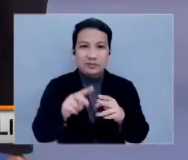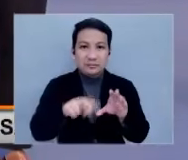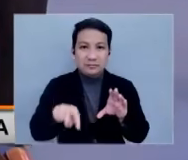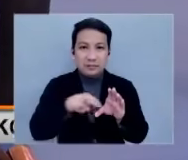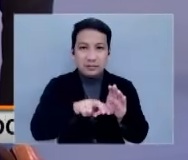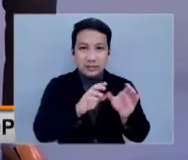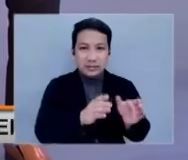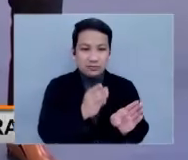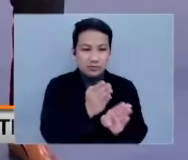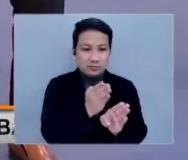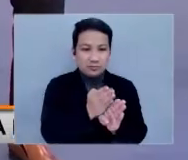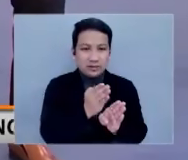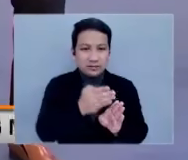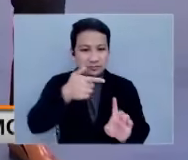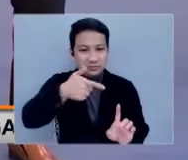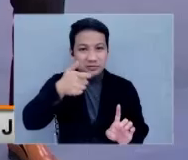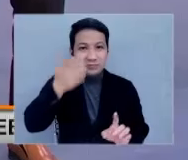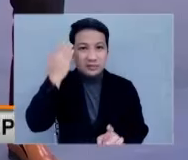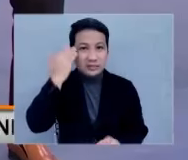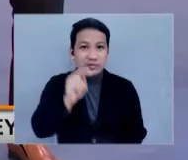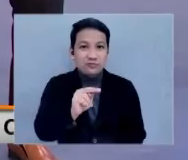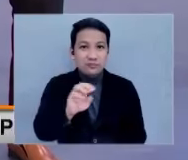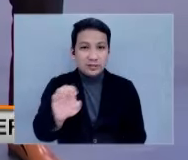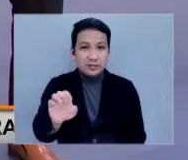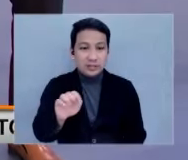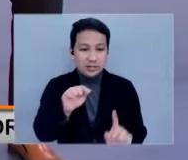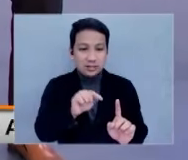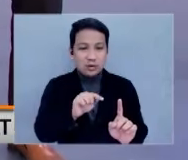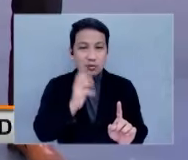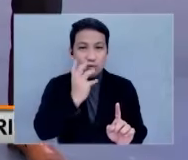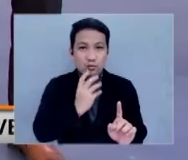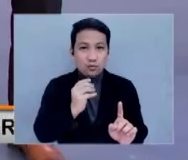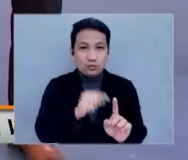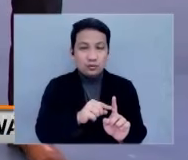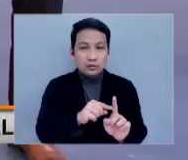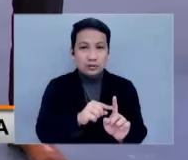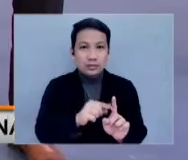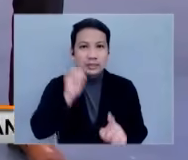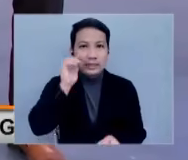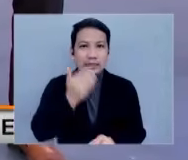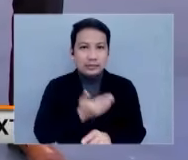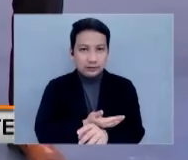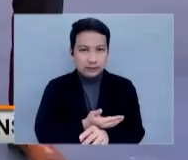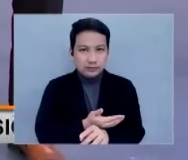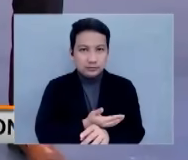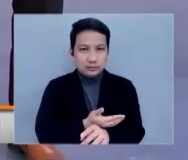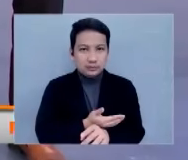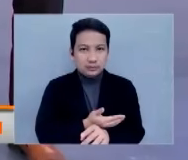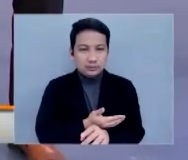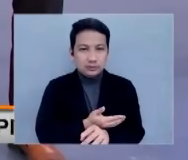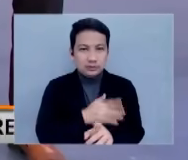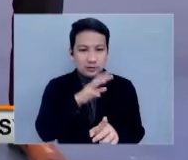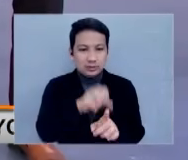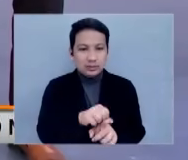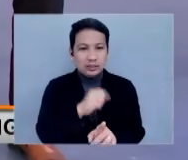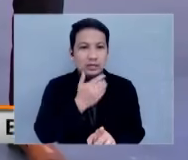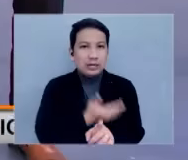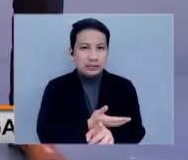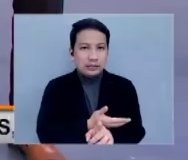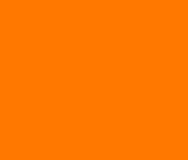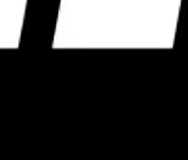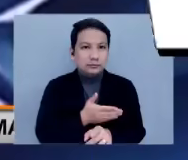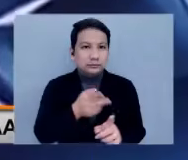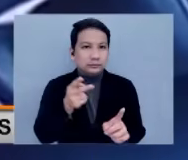Ecija. Ang suspect, tinurong mastermind sa krimen, ang mismong anak ng biktima. Nasa frontline ng balitang yan, si Mon